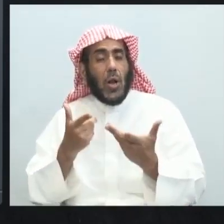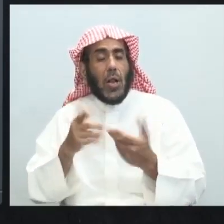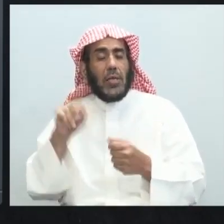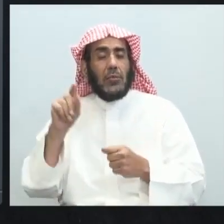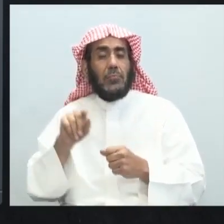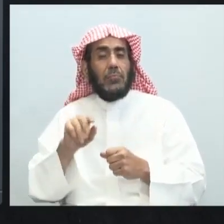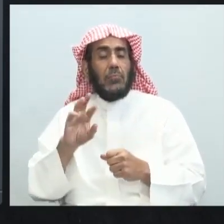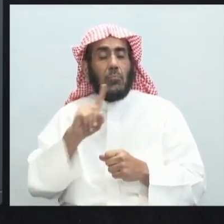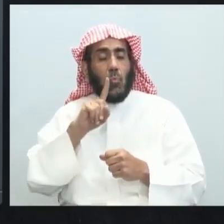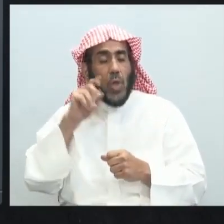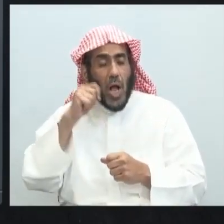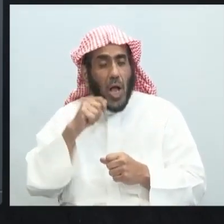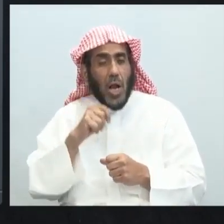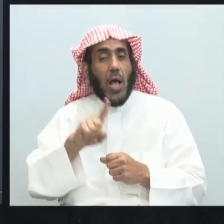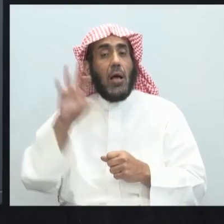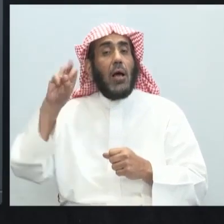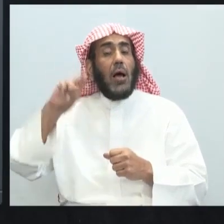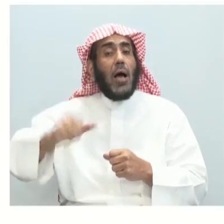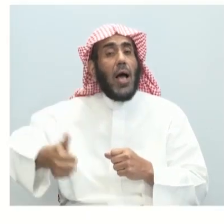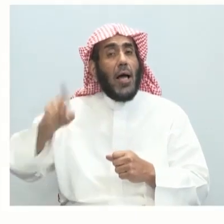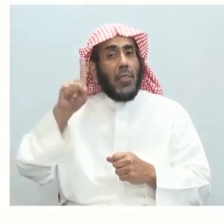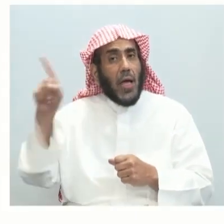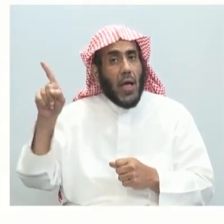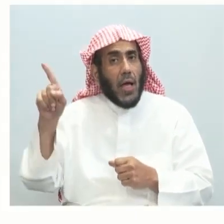احسنتم ايضا مذكر هذا